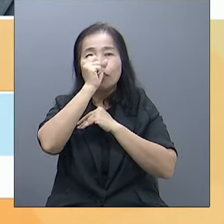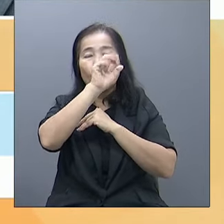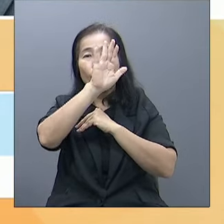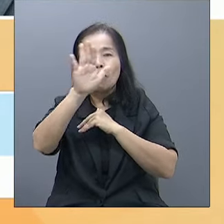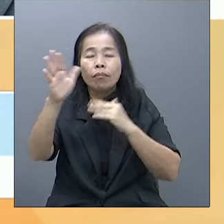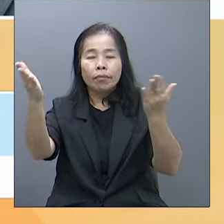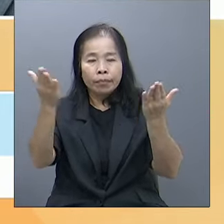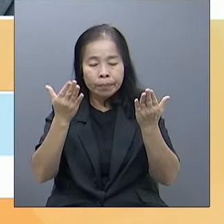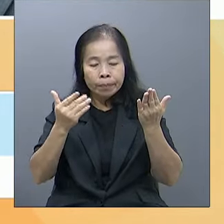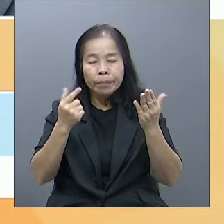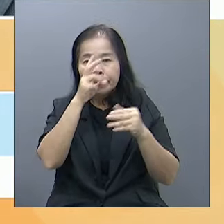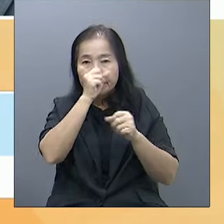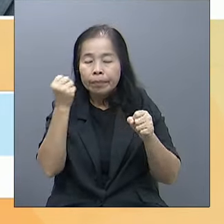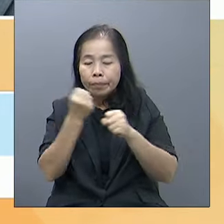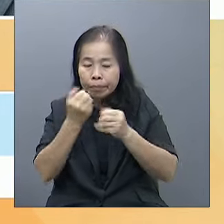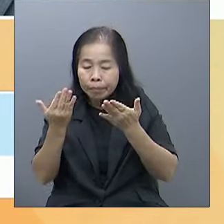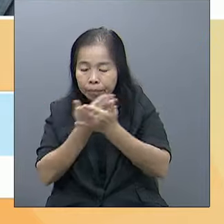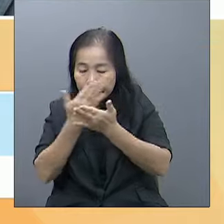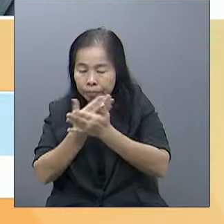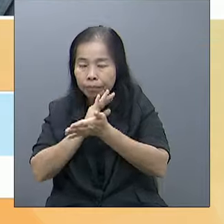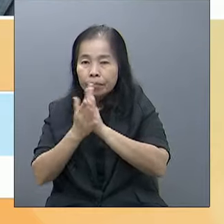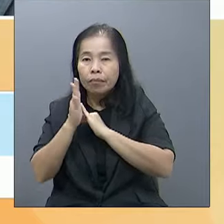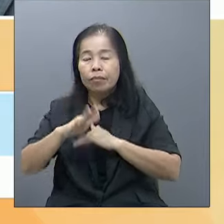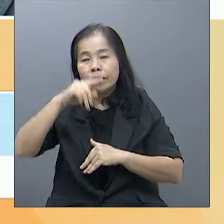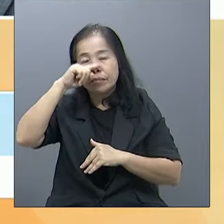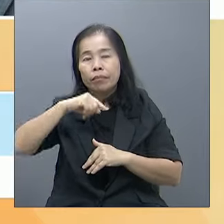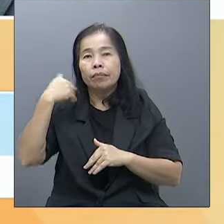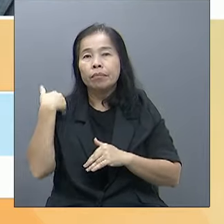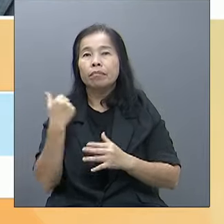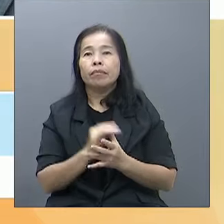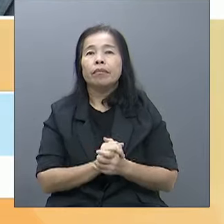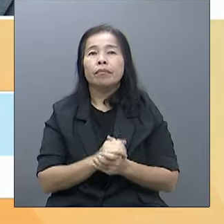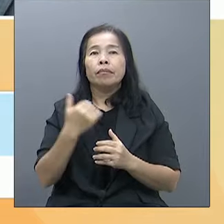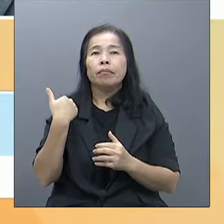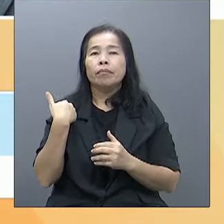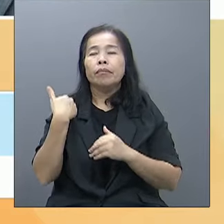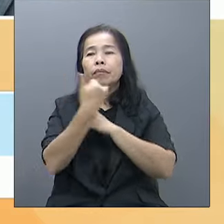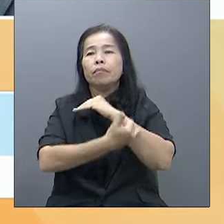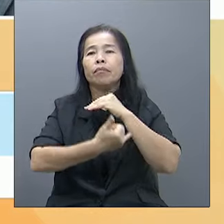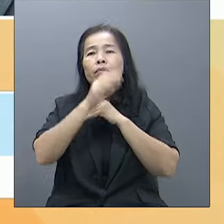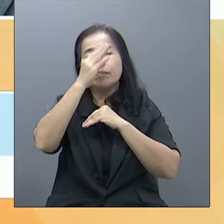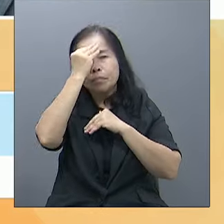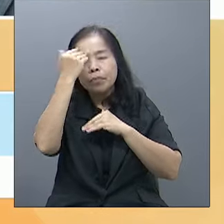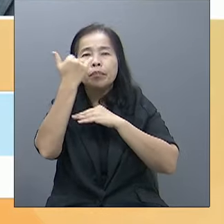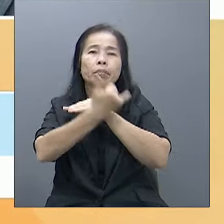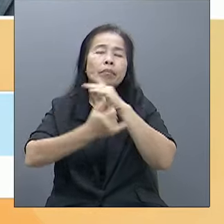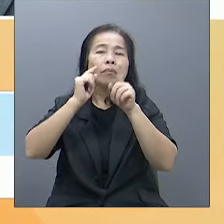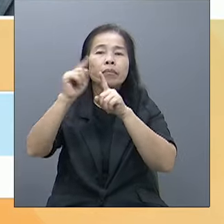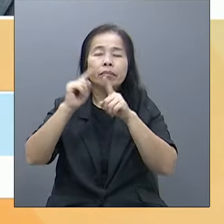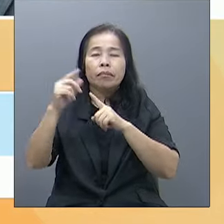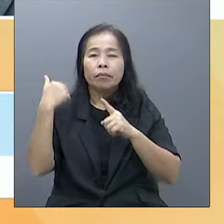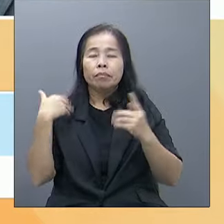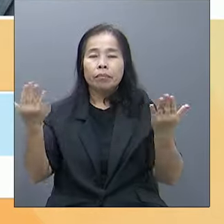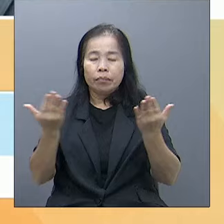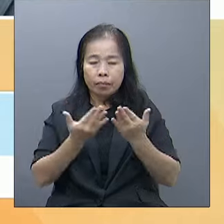ก็จะเอาตัวอย่างจากประเทศอเมริกาประเทศญี่ปุ่นแล้วก็ประเทศฝรั่งเศสนะครับมาประกอบด้